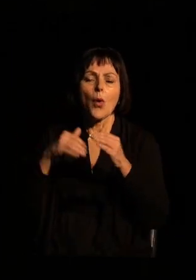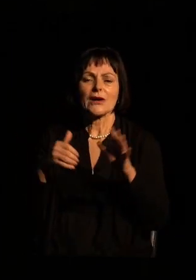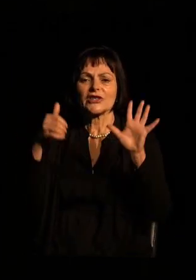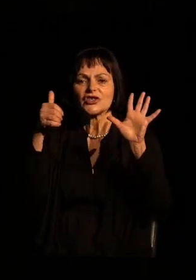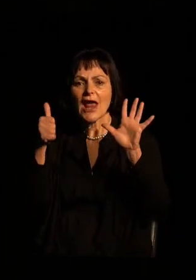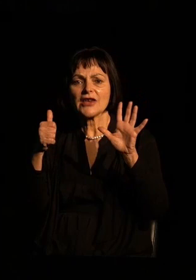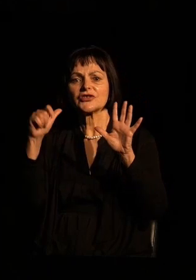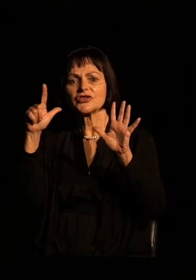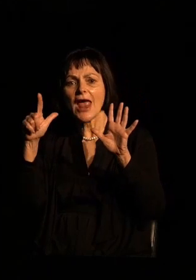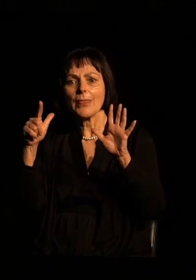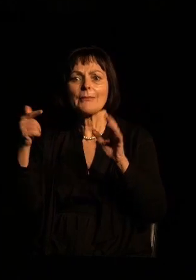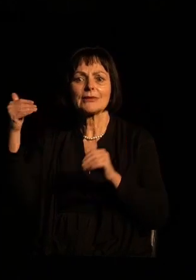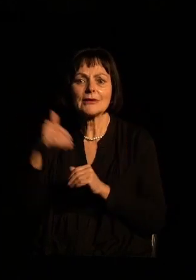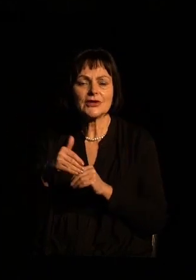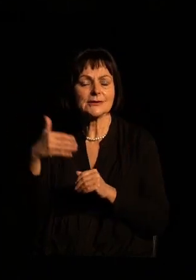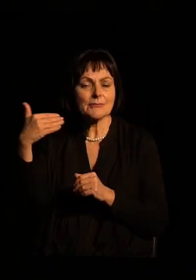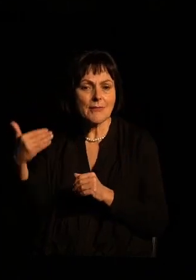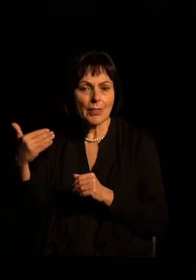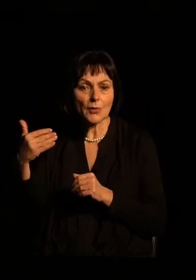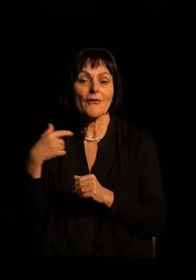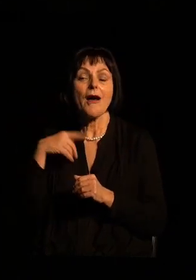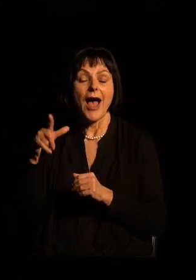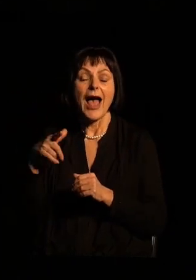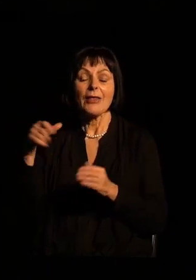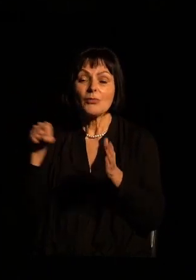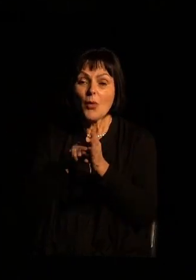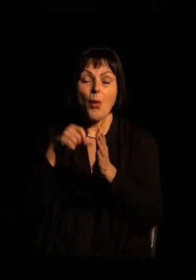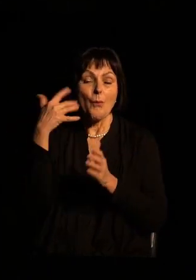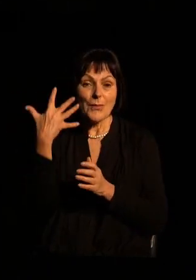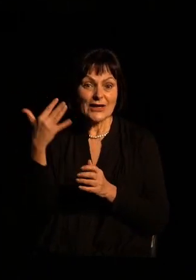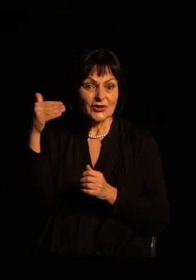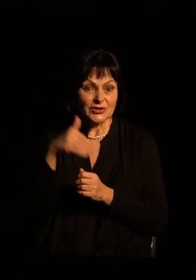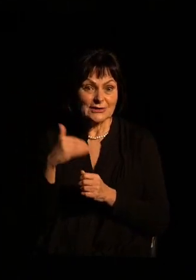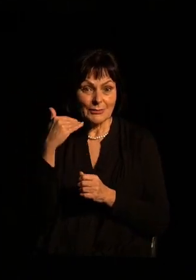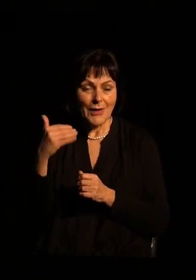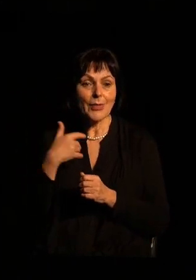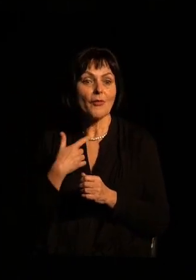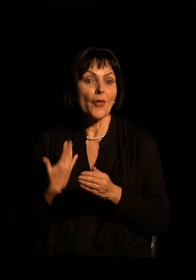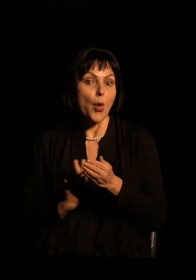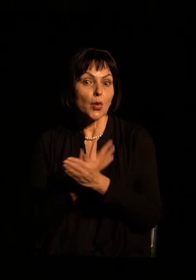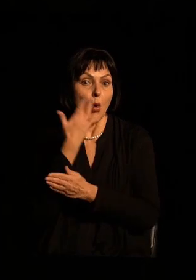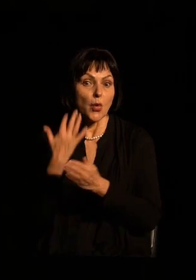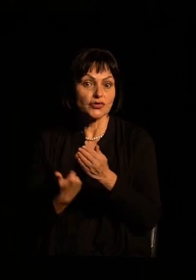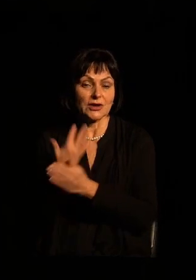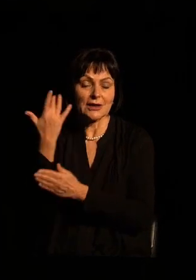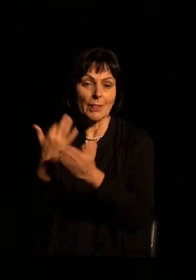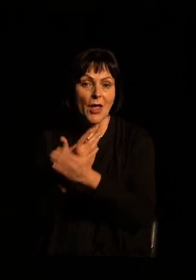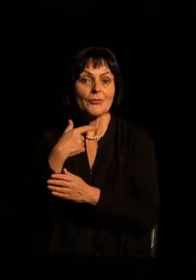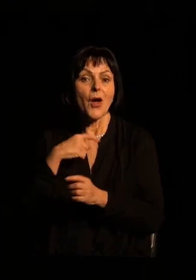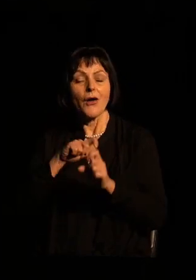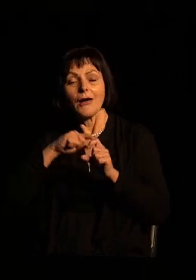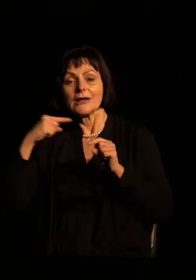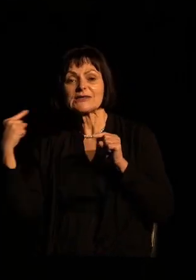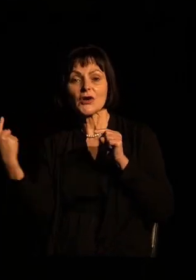6 i powyżej 6 tysięcy metrów, natomiast co najmniej do 5 tysięcy metrów jest bujna roślinność, bo to jest strefa